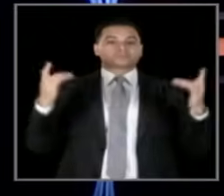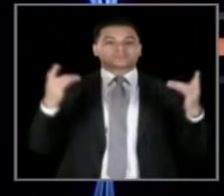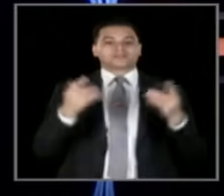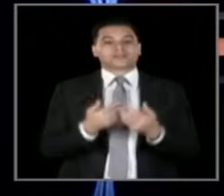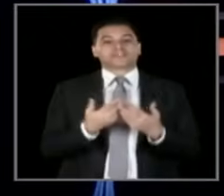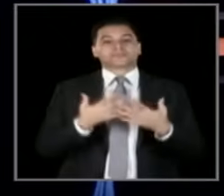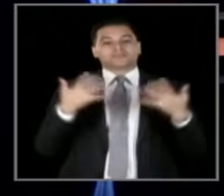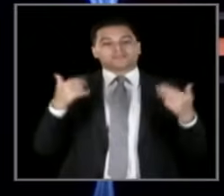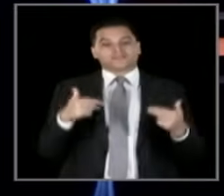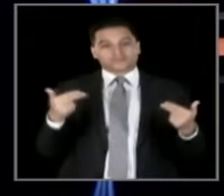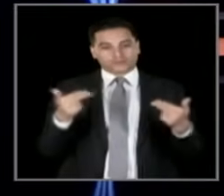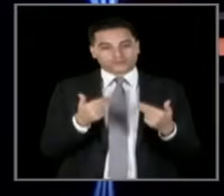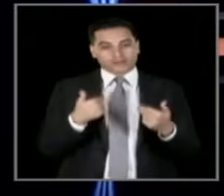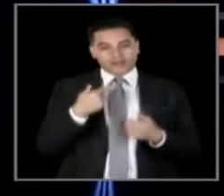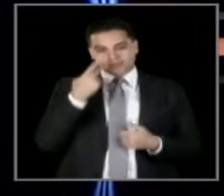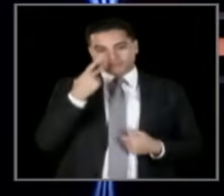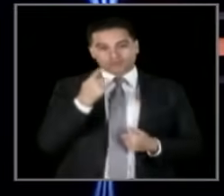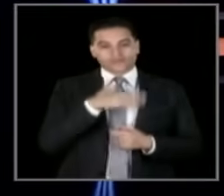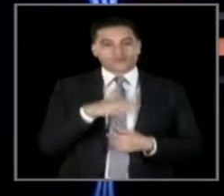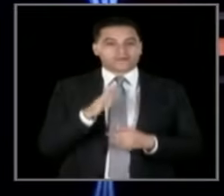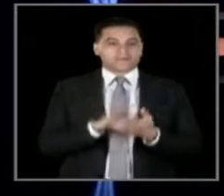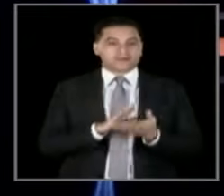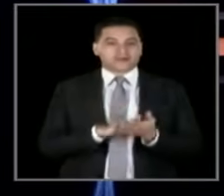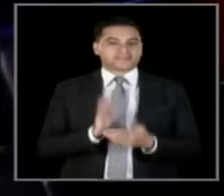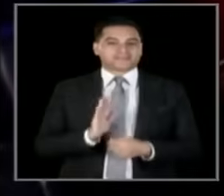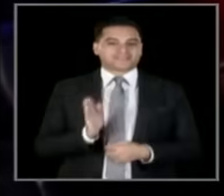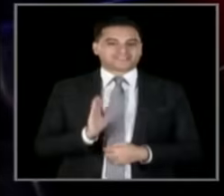الاستوديو. مش شايف ان هم بيحييكوا قوي يعني.